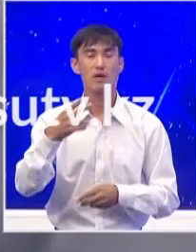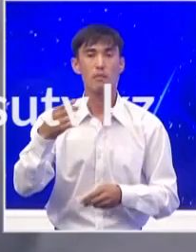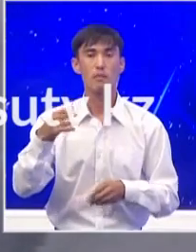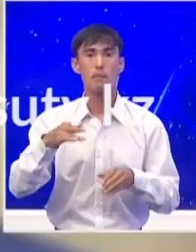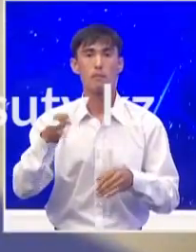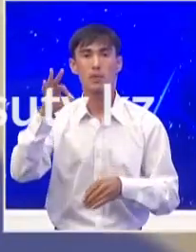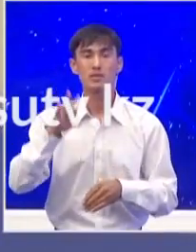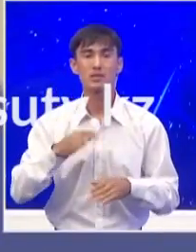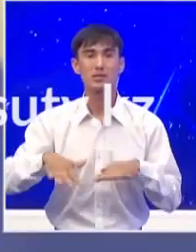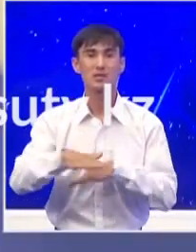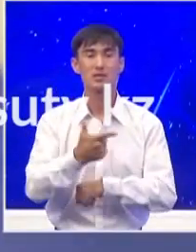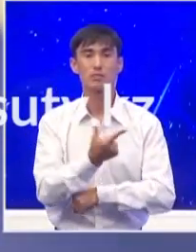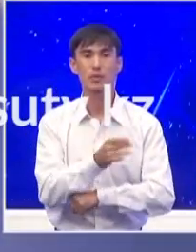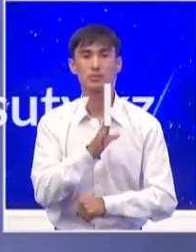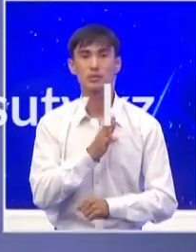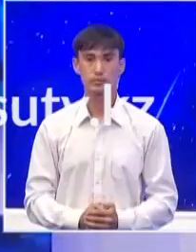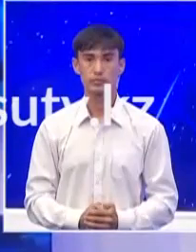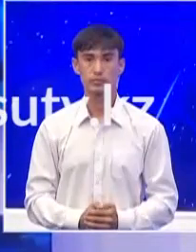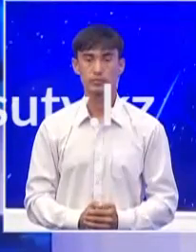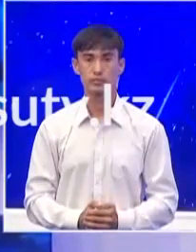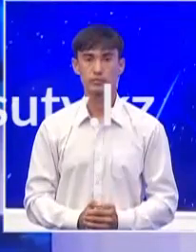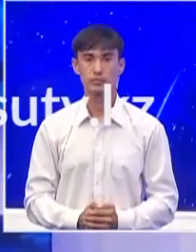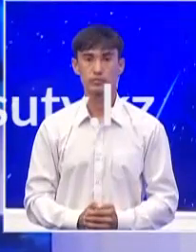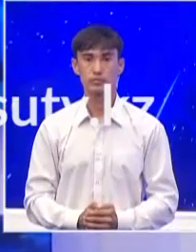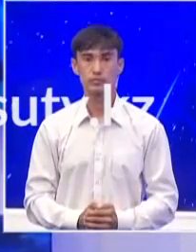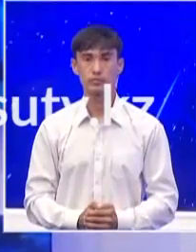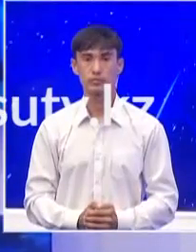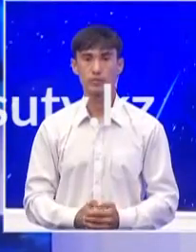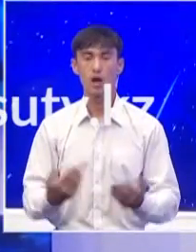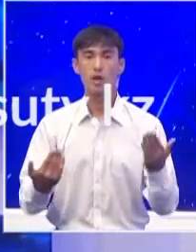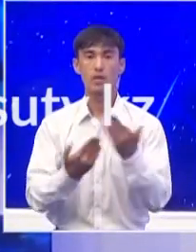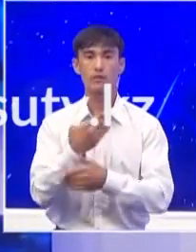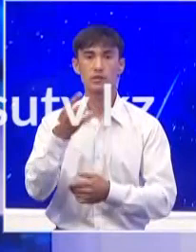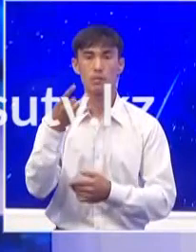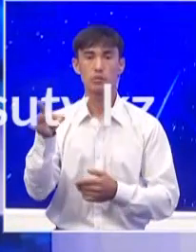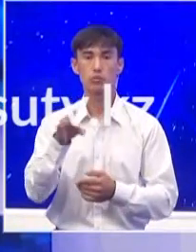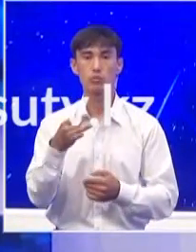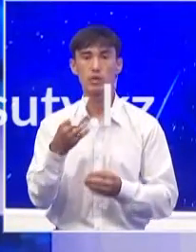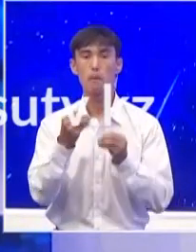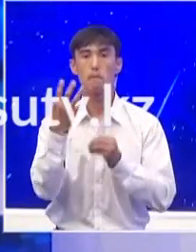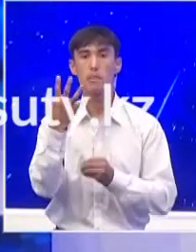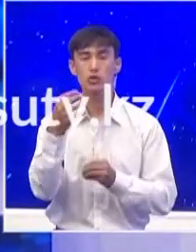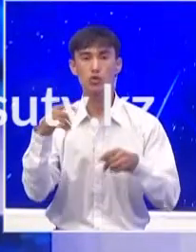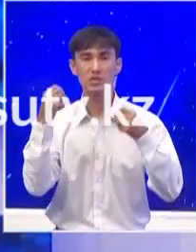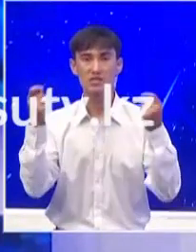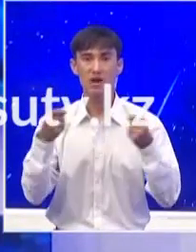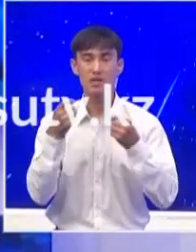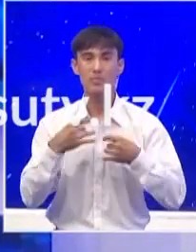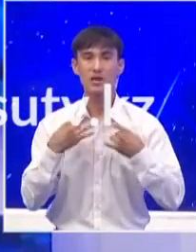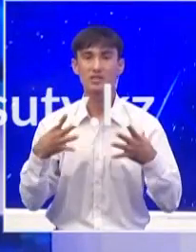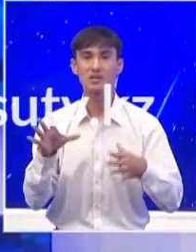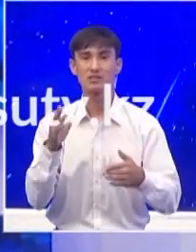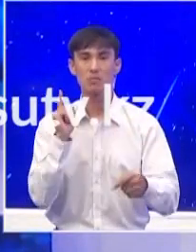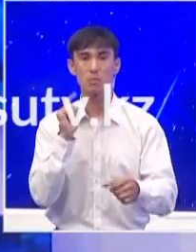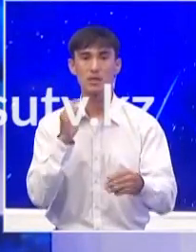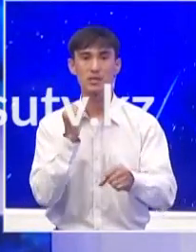области про вакцинированы к новостям республике почти 500 свадебных торжеств пресекли за